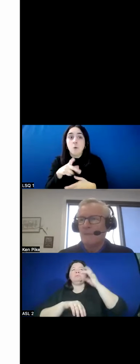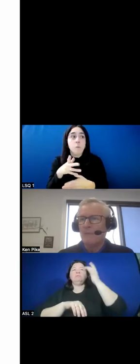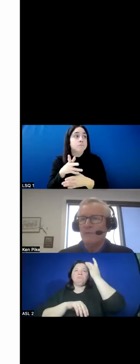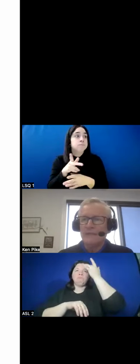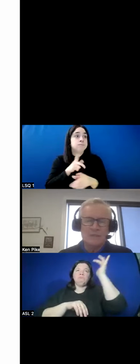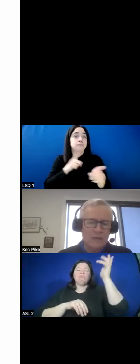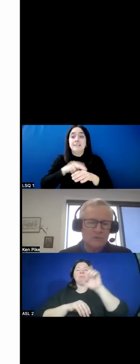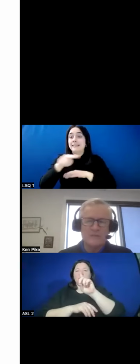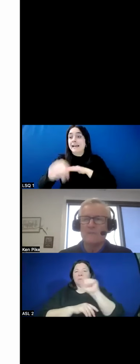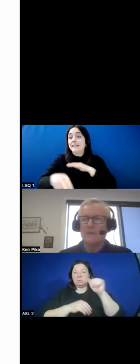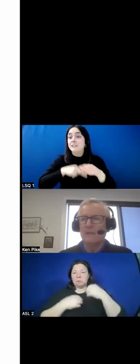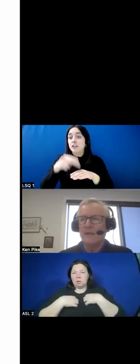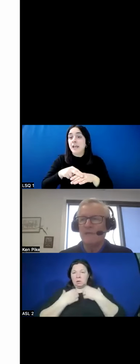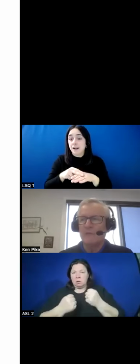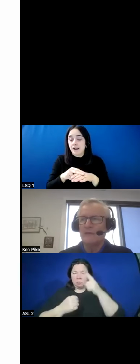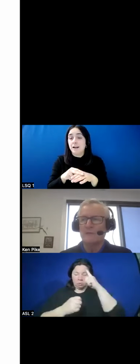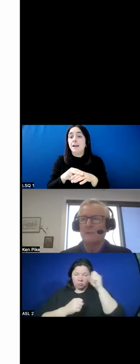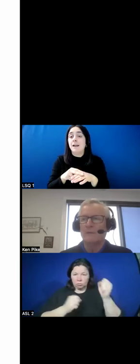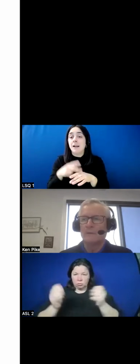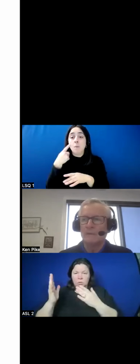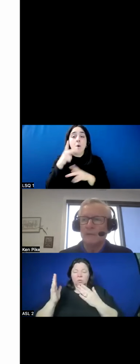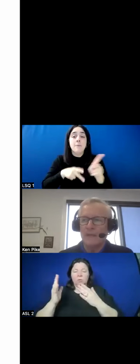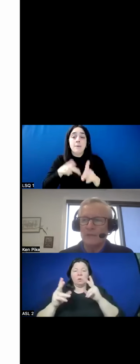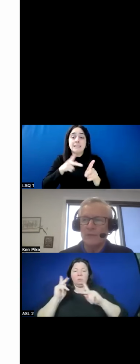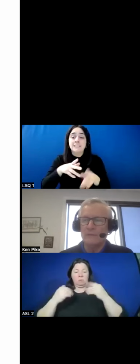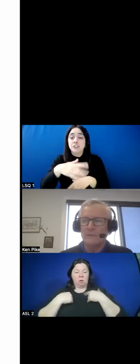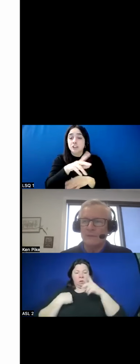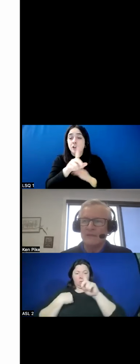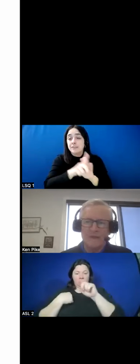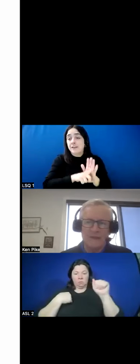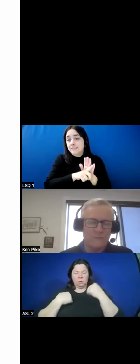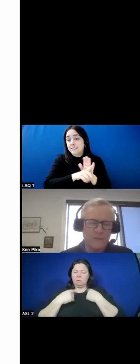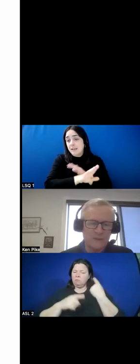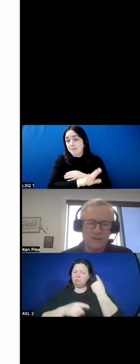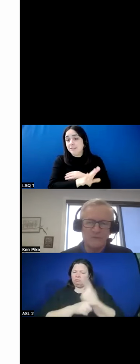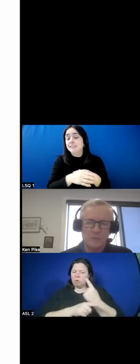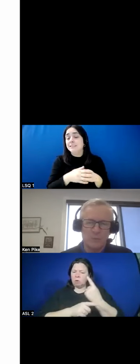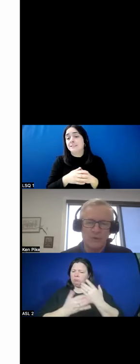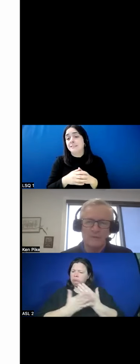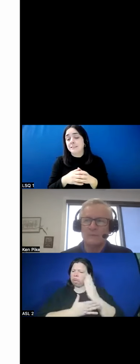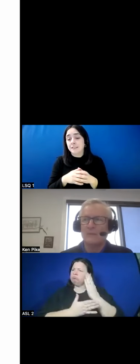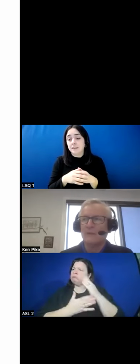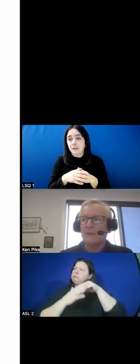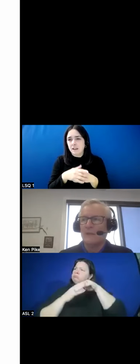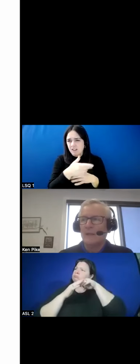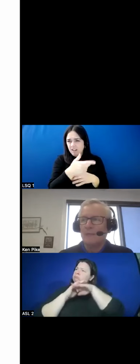santé mentale pour les personnes ayant une déficience intellectuelle. Les personnes ayant une déficience intellectuelle ont droit à un soutien en matière de santé